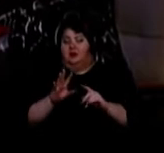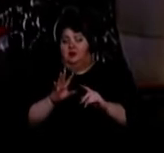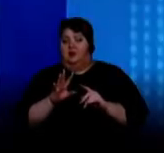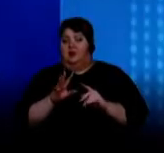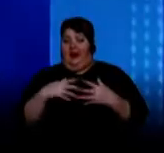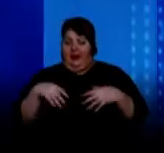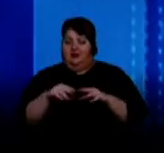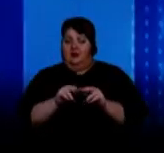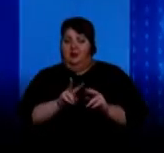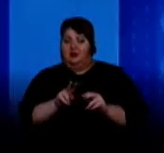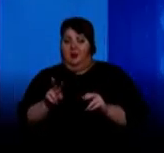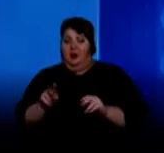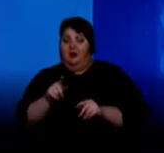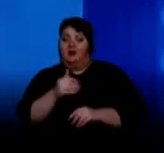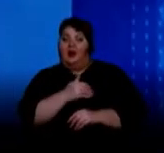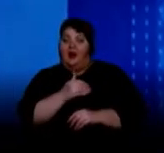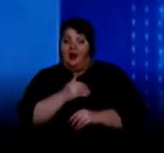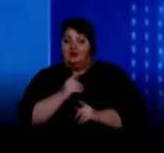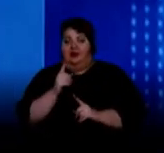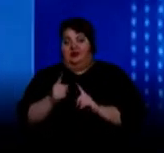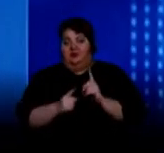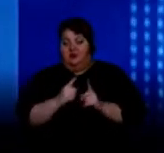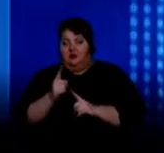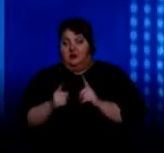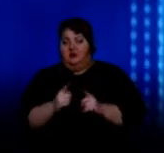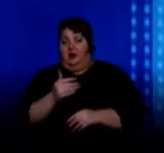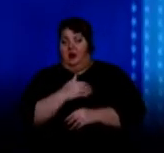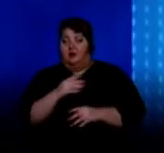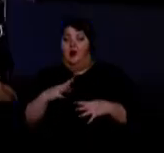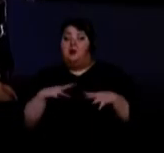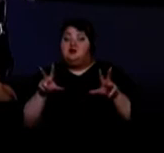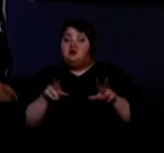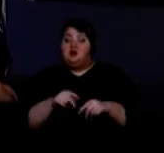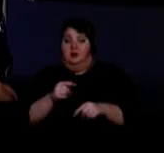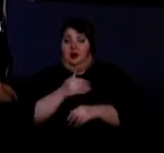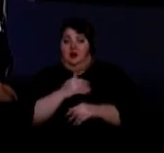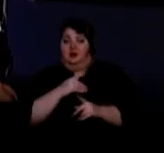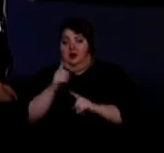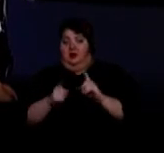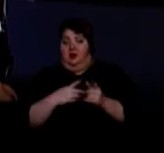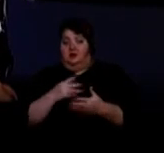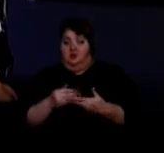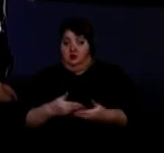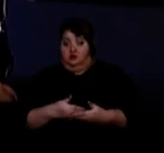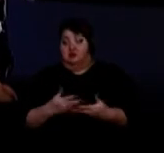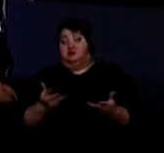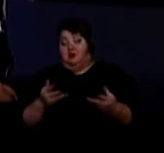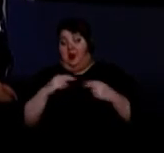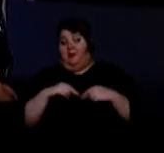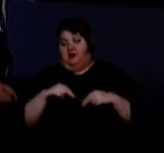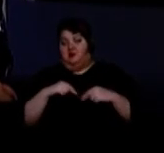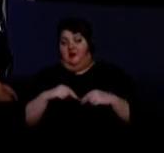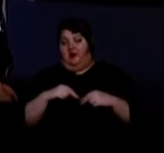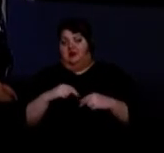есть семейная пара, они хотят изменяться, хотят быть счастливыми, хотят изменять свою жизнь. Працювати над собою.